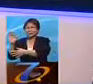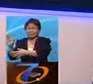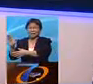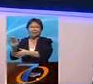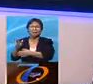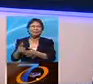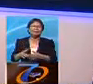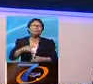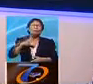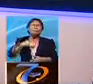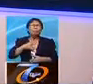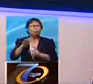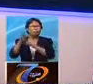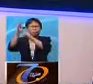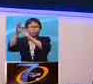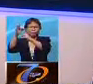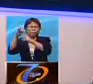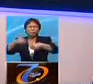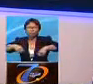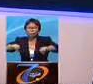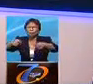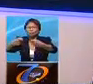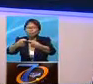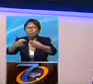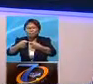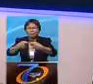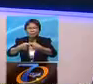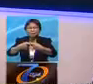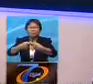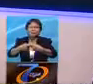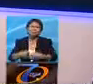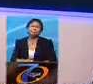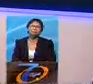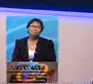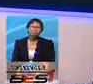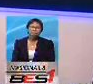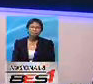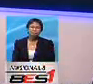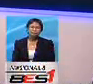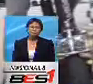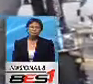yang berpeluang merasai keistimewaan skuter elektrik MAD Velocifero.